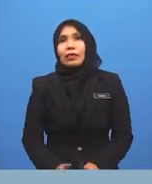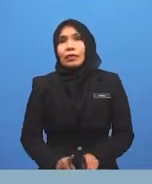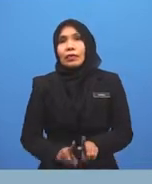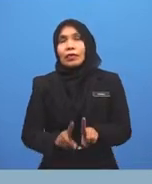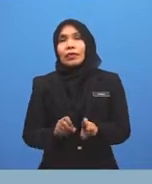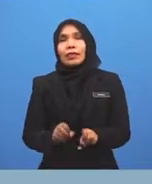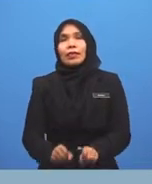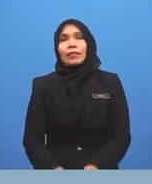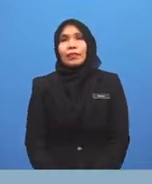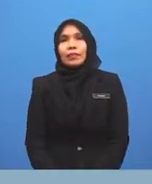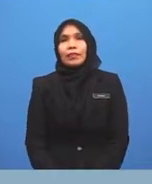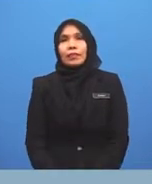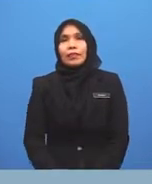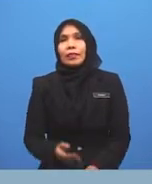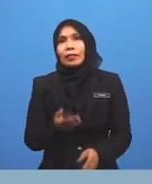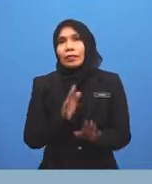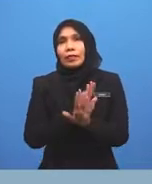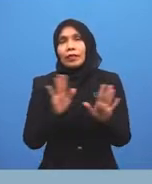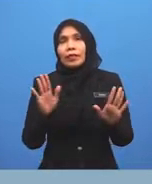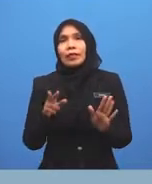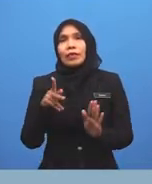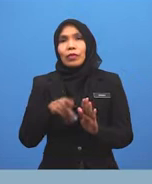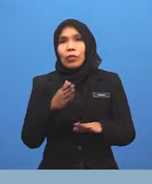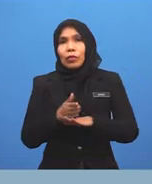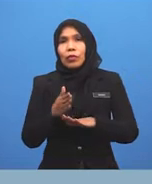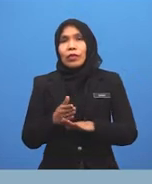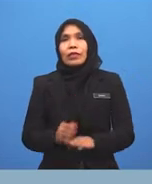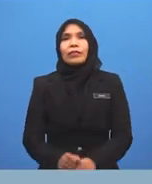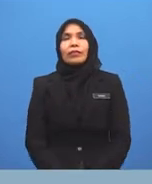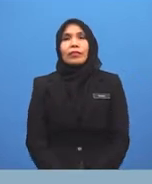magnet, maka tiada pemotongan flux berlaku.